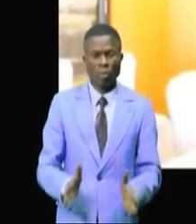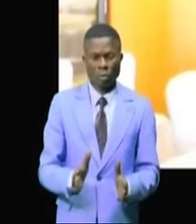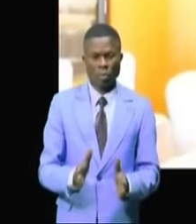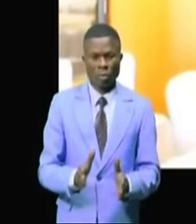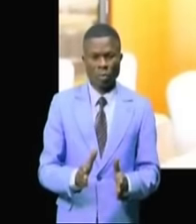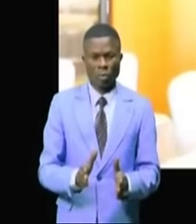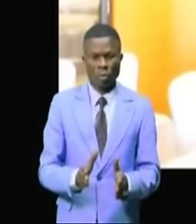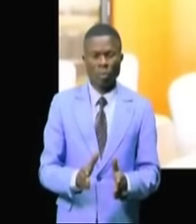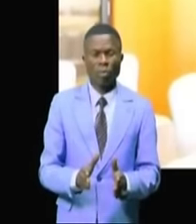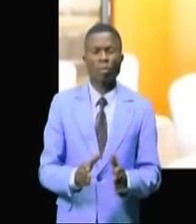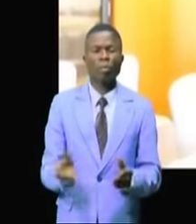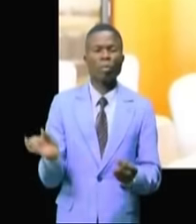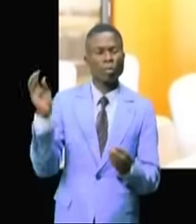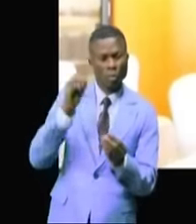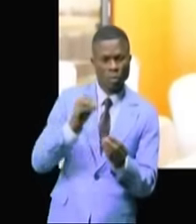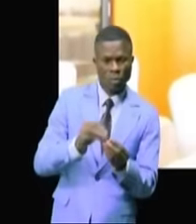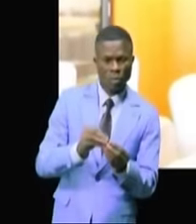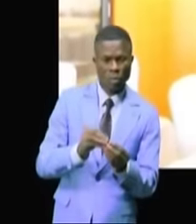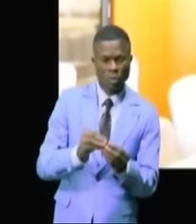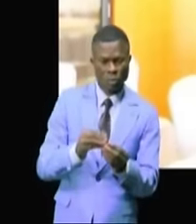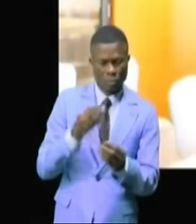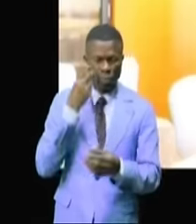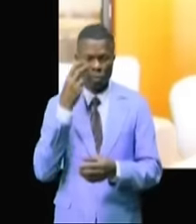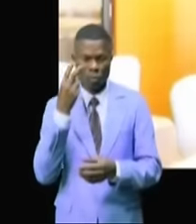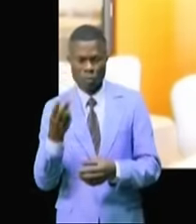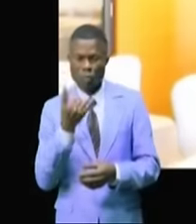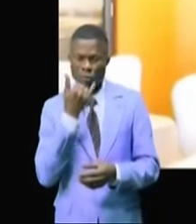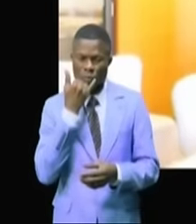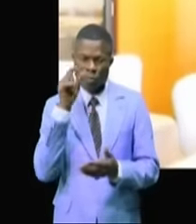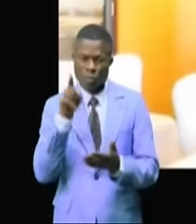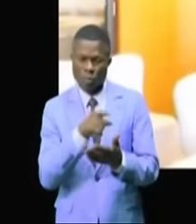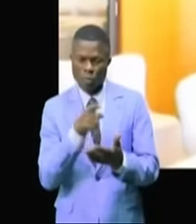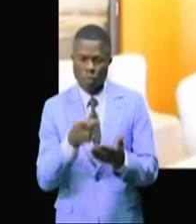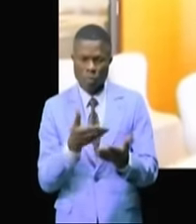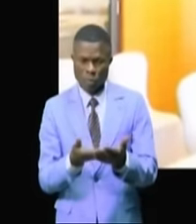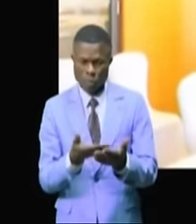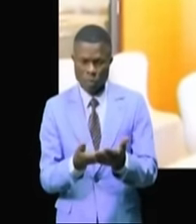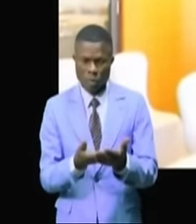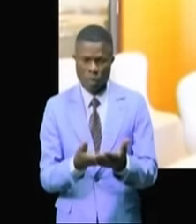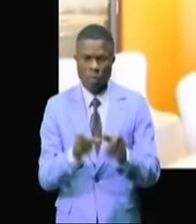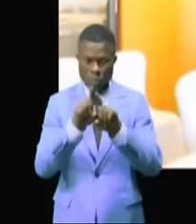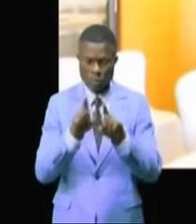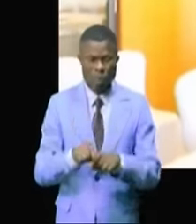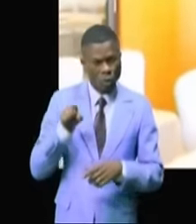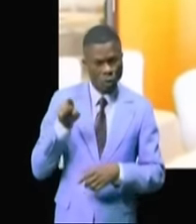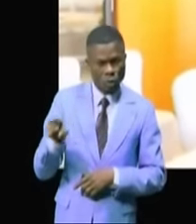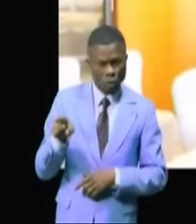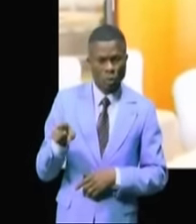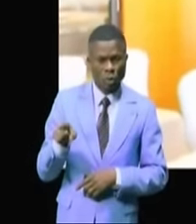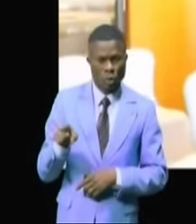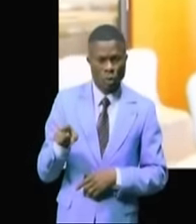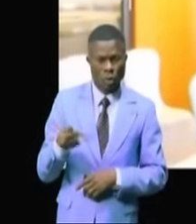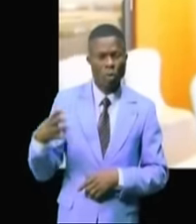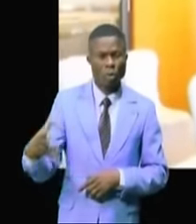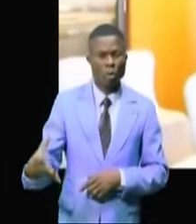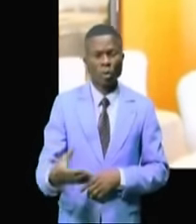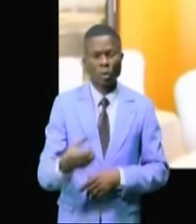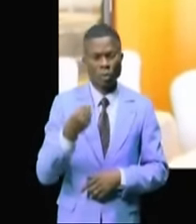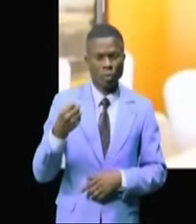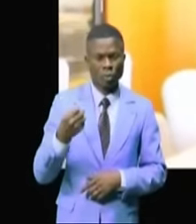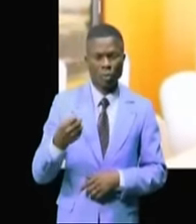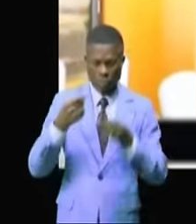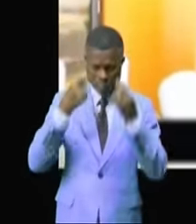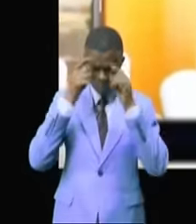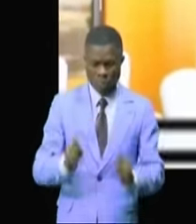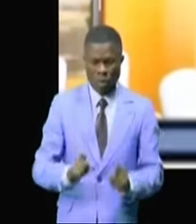la cheville ouvrière un peu de cet organe exécutif, et c'est lui qui prendra donc toutes les